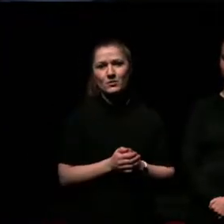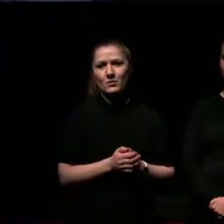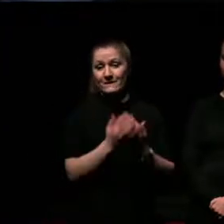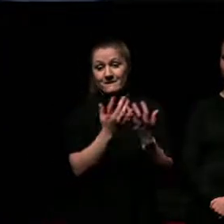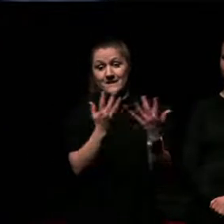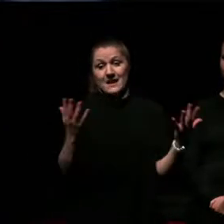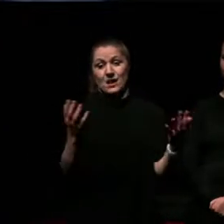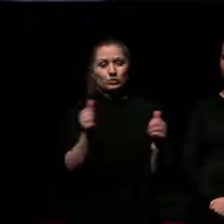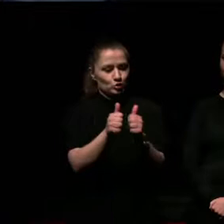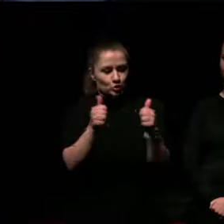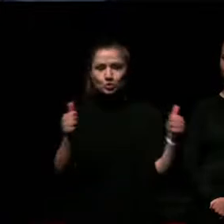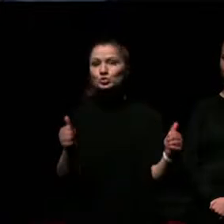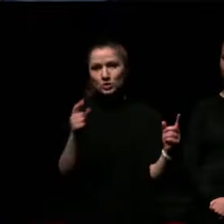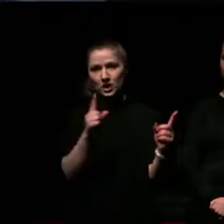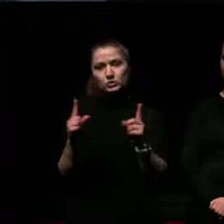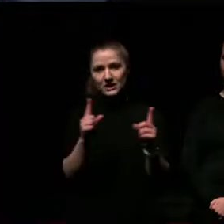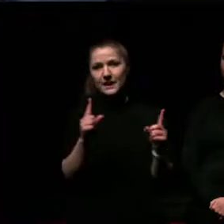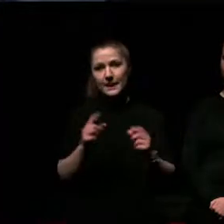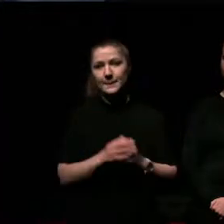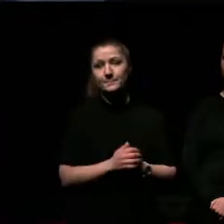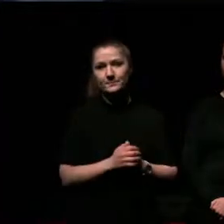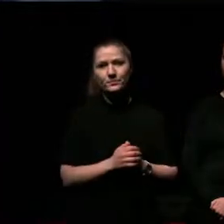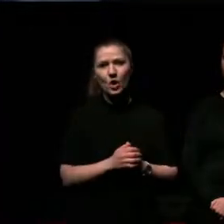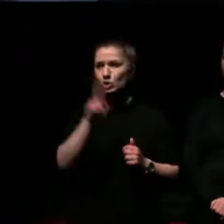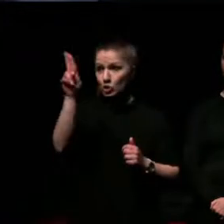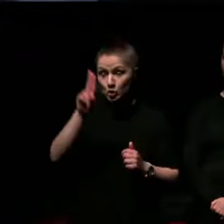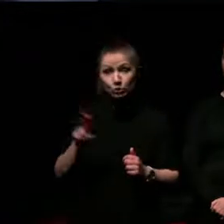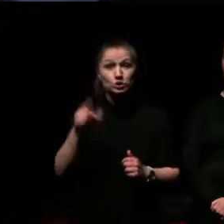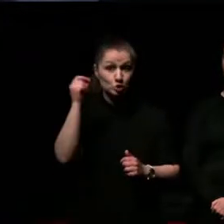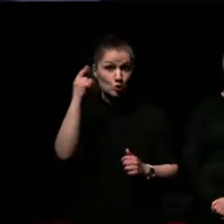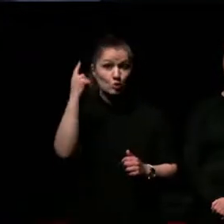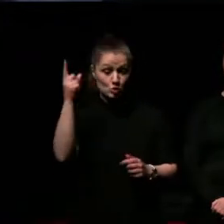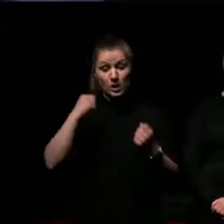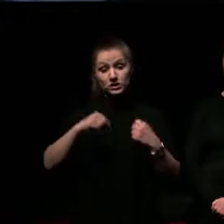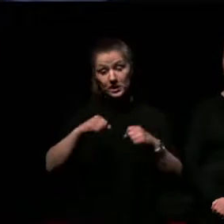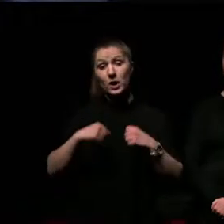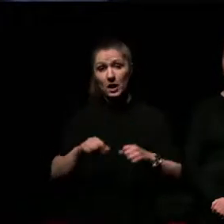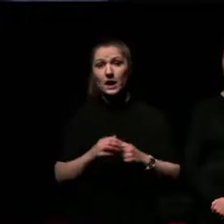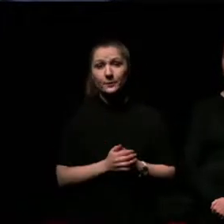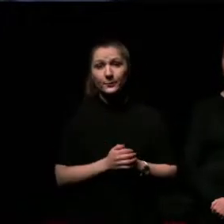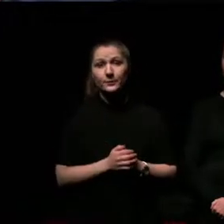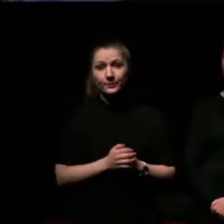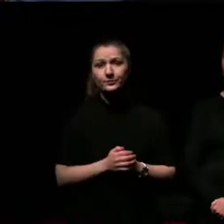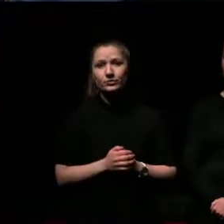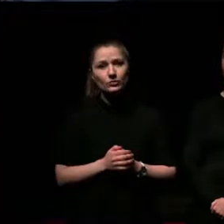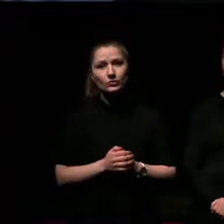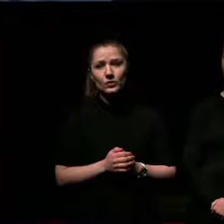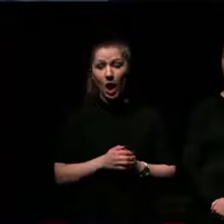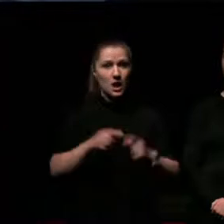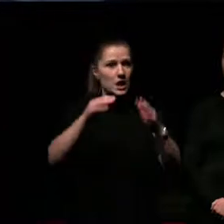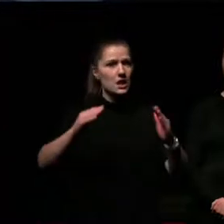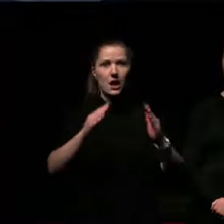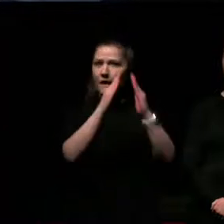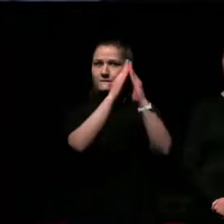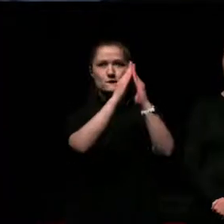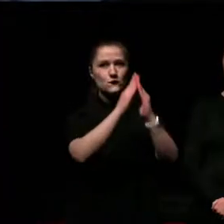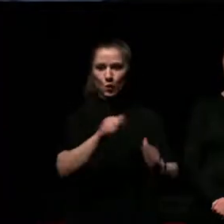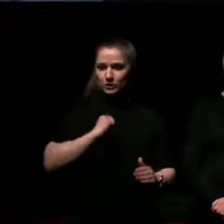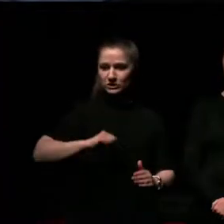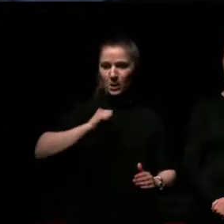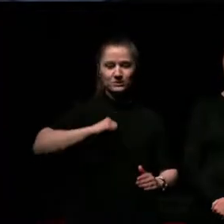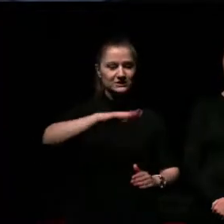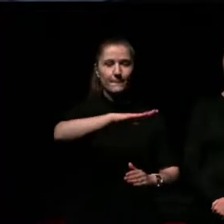store konserter. Det var kunst- og kulturarrangementer. Det var lavvo og